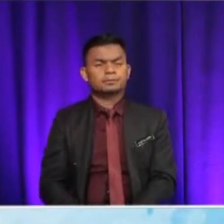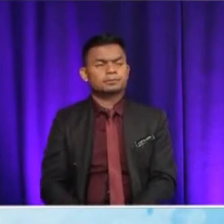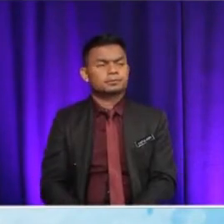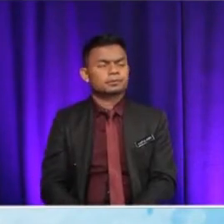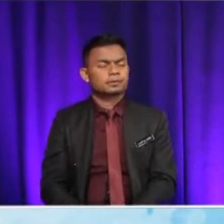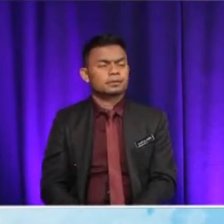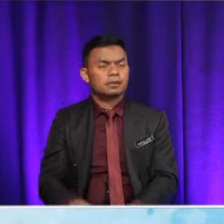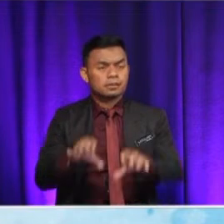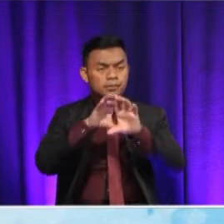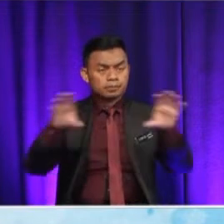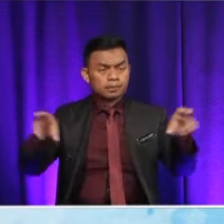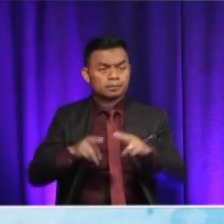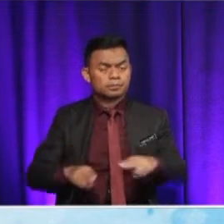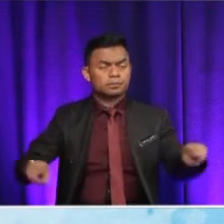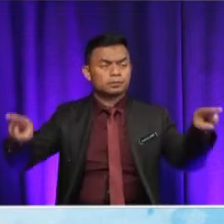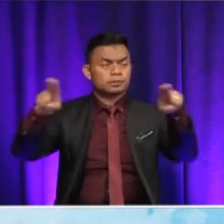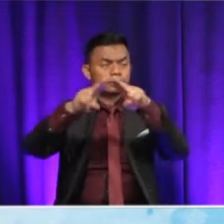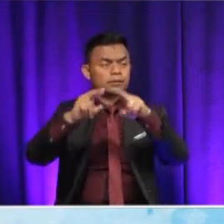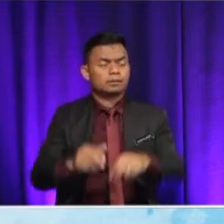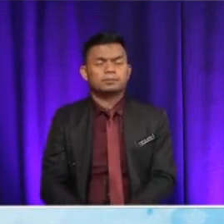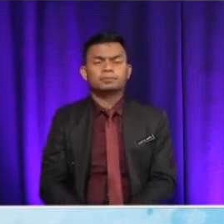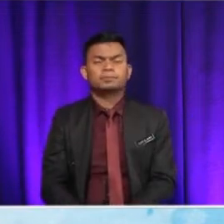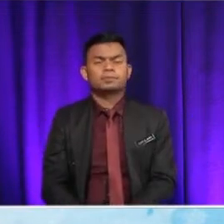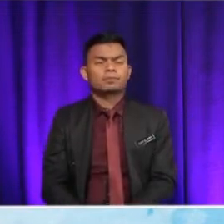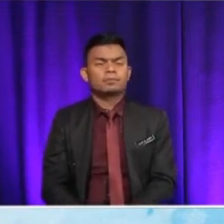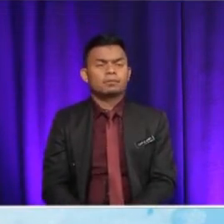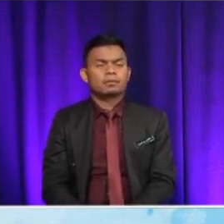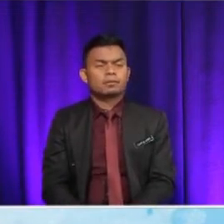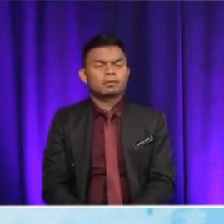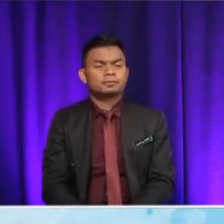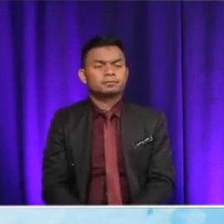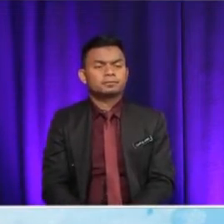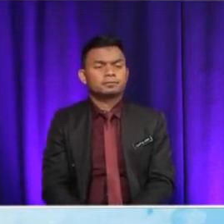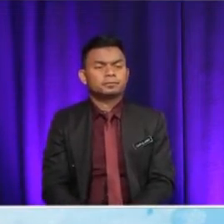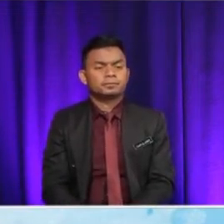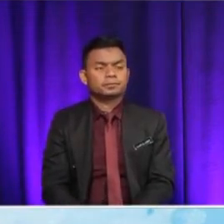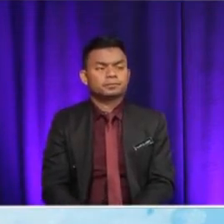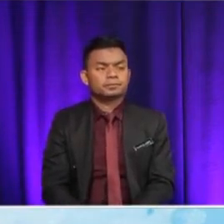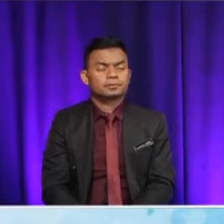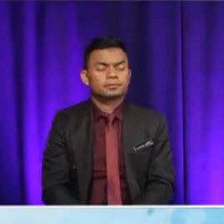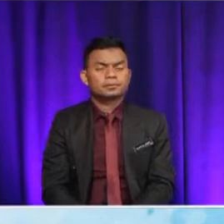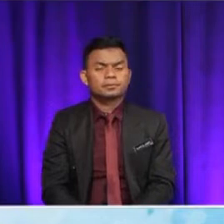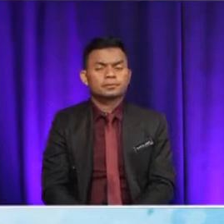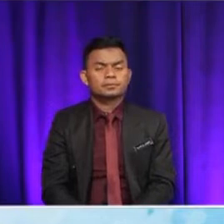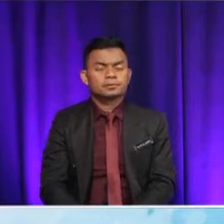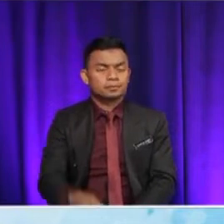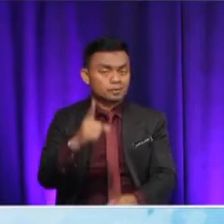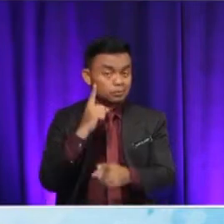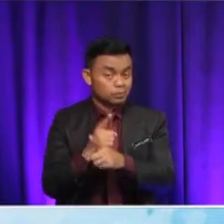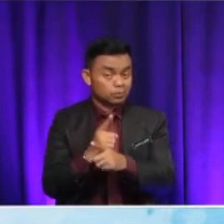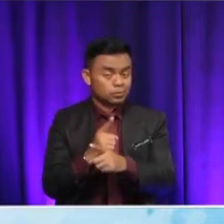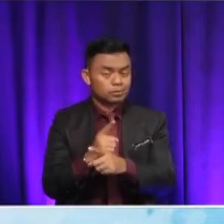utama. Yang mana pipe utama? Bawah sebelah kiri. Bawah sini belah kiri. Ni. Okey, betul. Itu